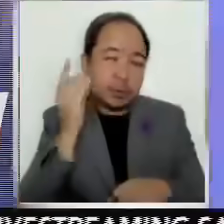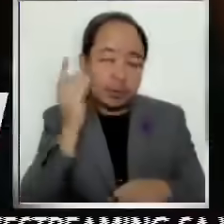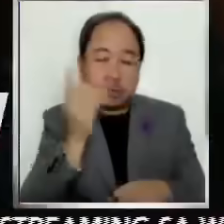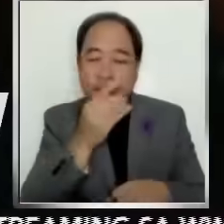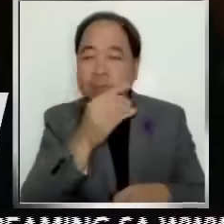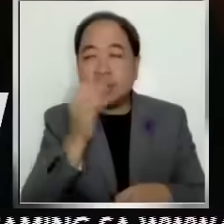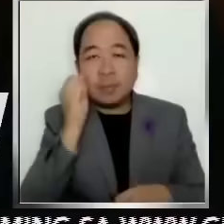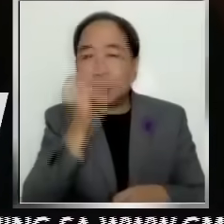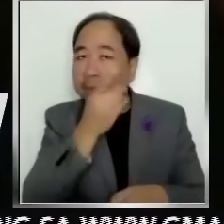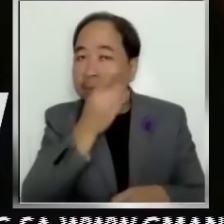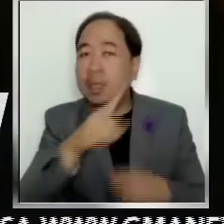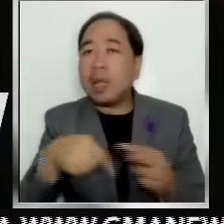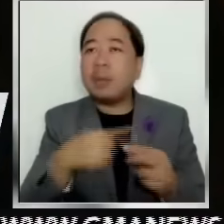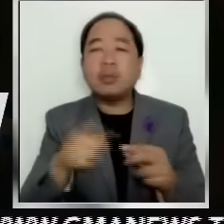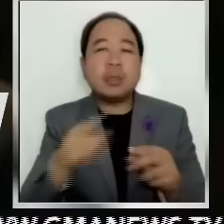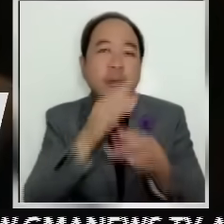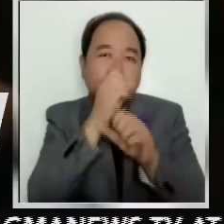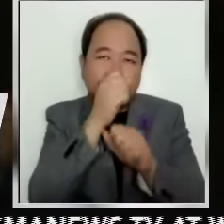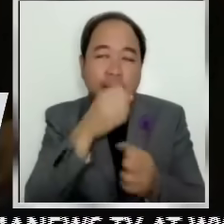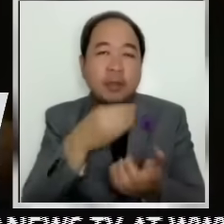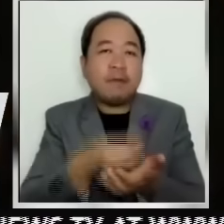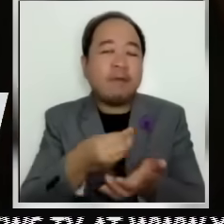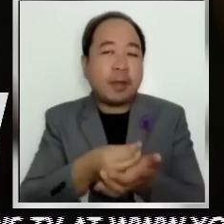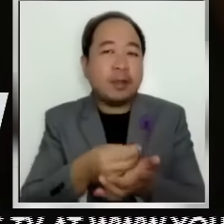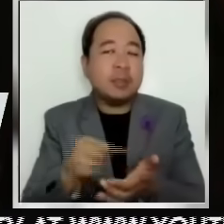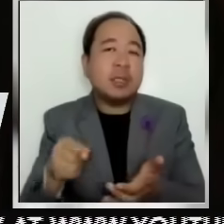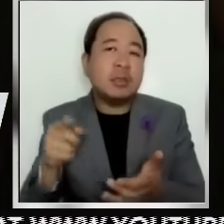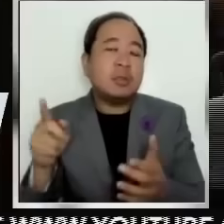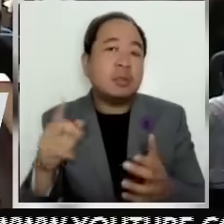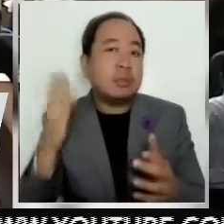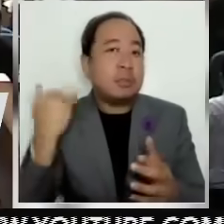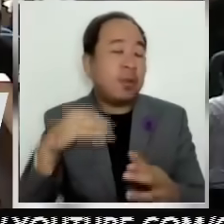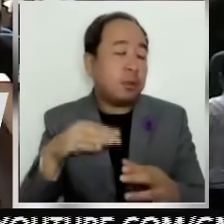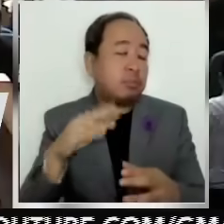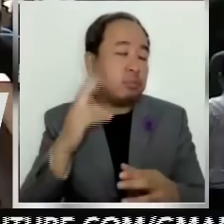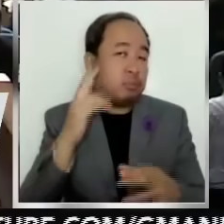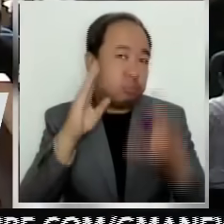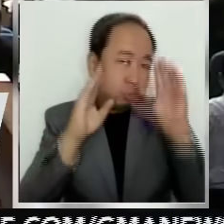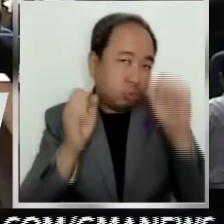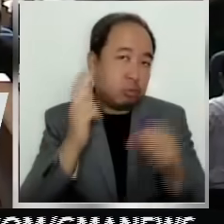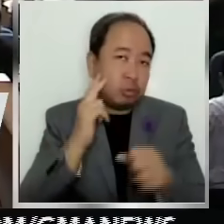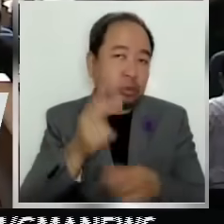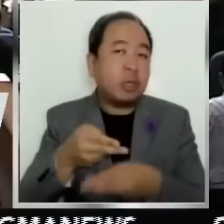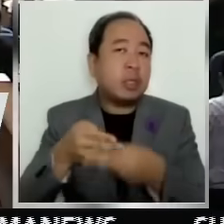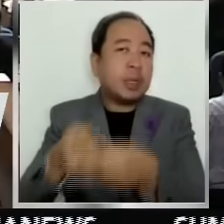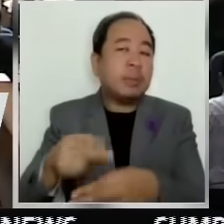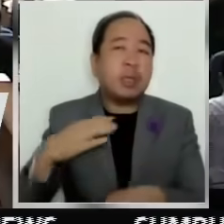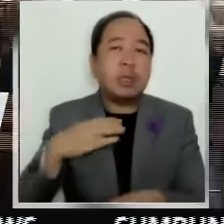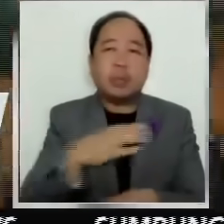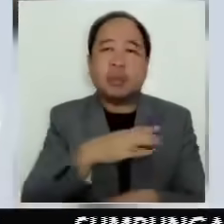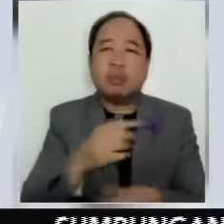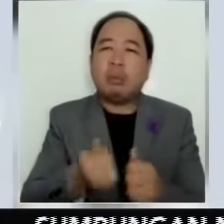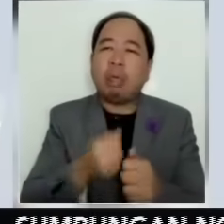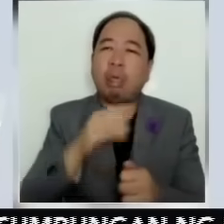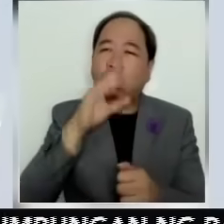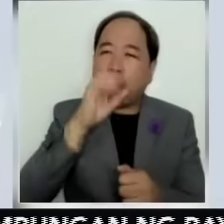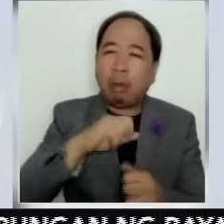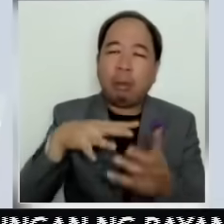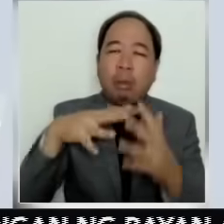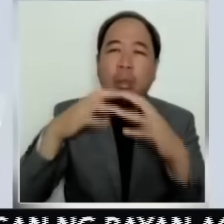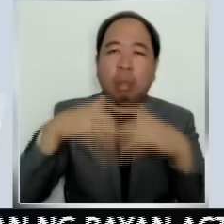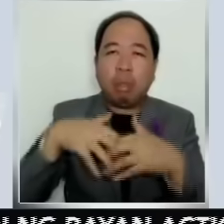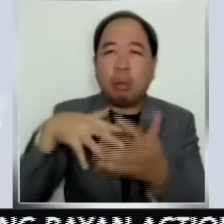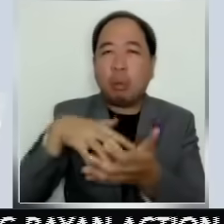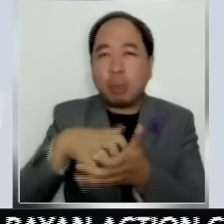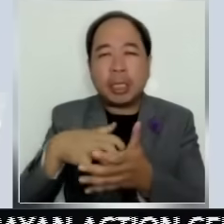President na naging mitsa ng pagtawag ni dating Pangulong Rodrigo Duterte sa Kamara bilang pinakabulok na institusyon. Pero